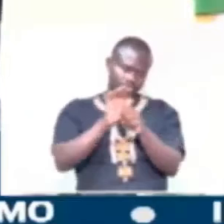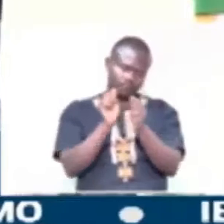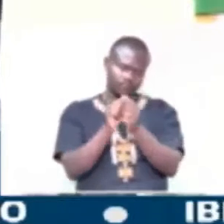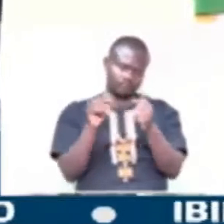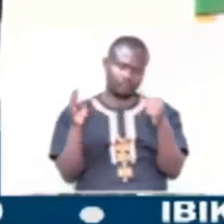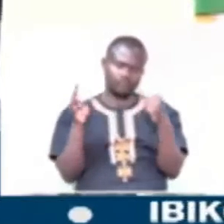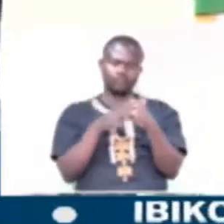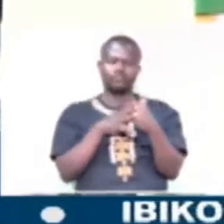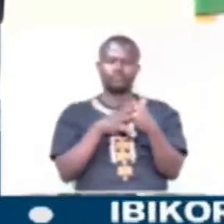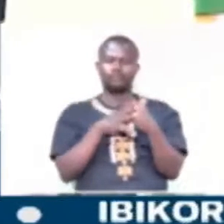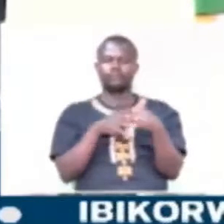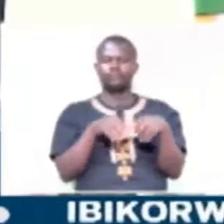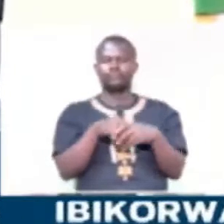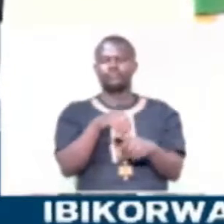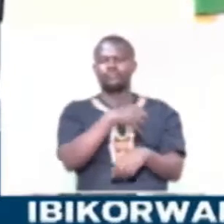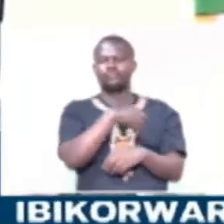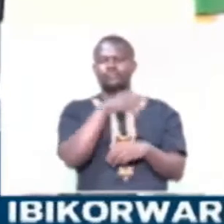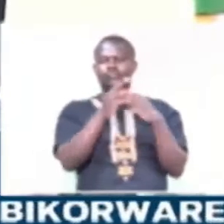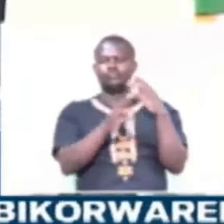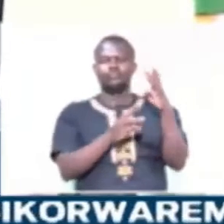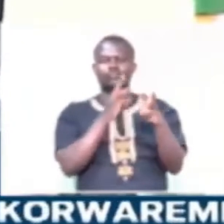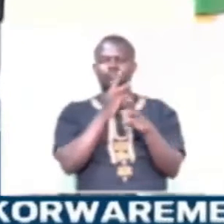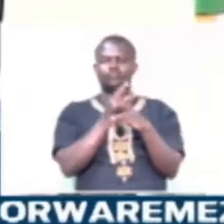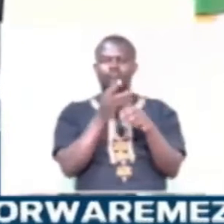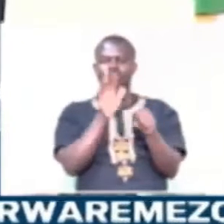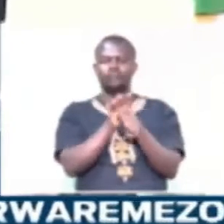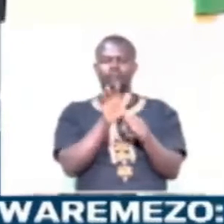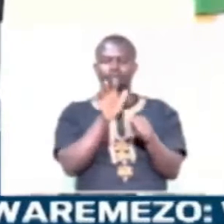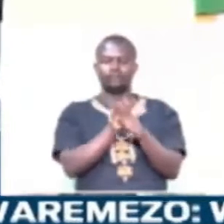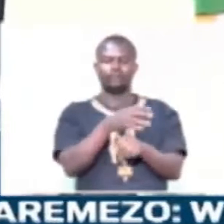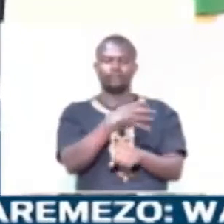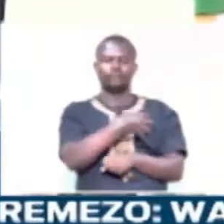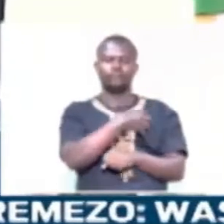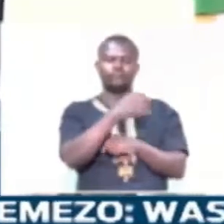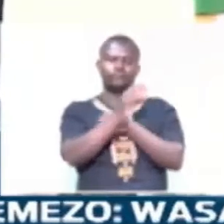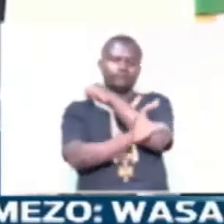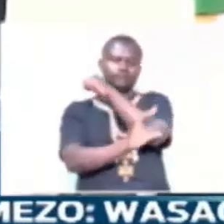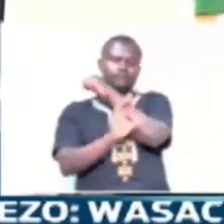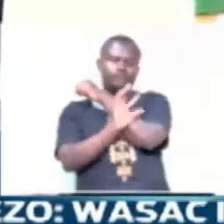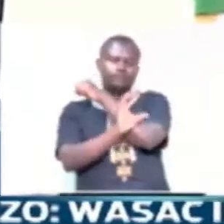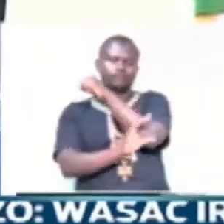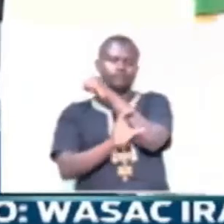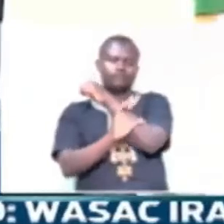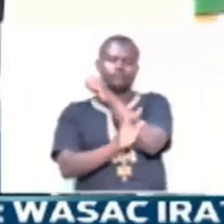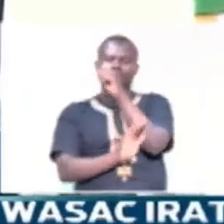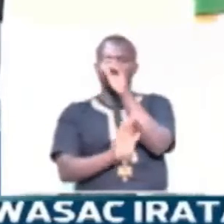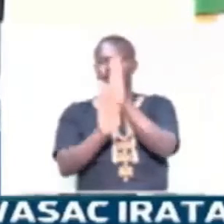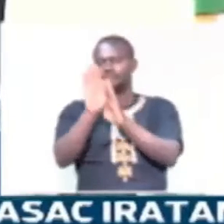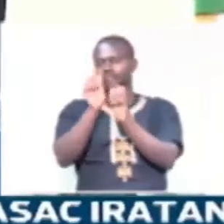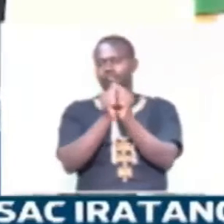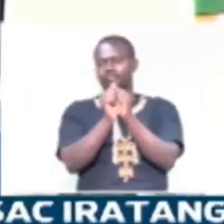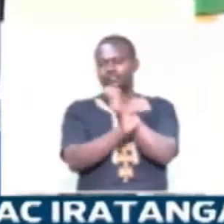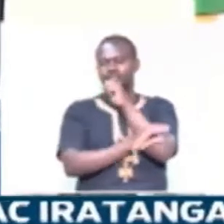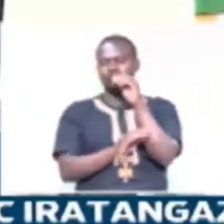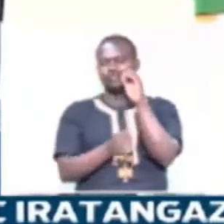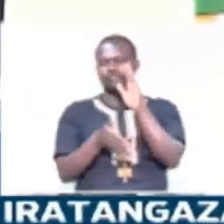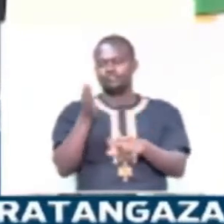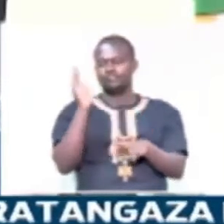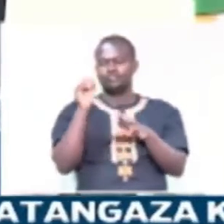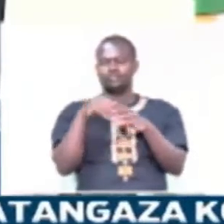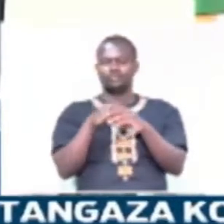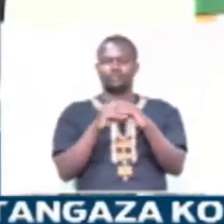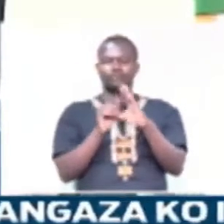COVID-19 ku bukungu bw'isi cyane cyane ku bukungu bw'ibihugu byateye imbere n'ibihugu byihuta mu